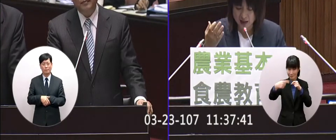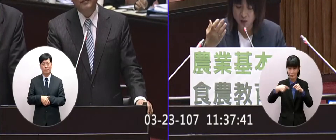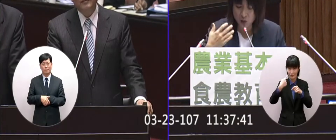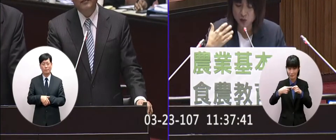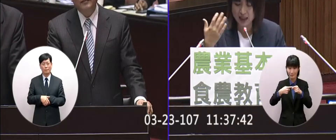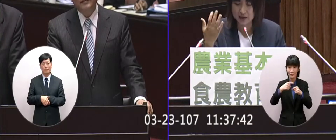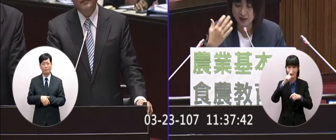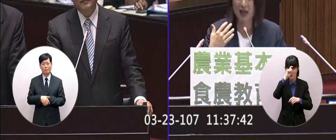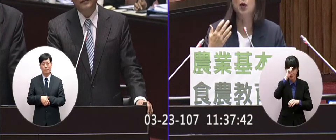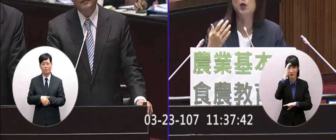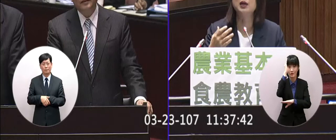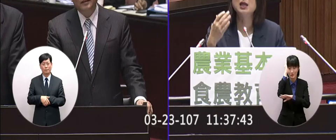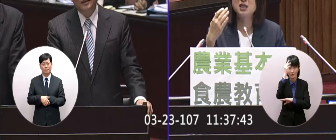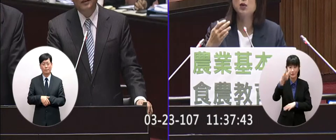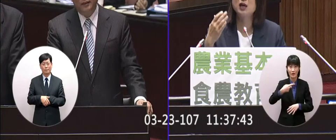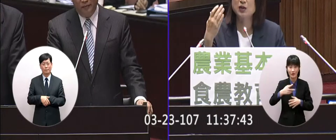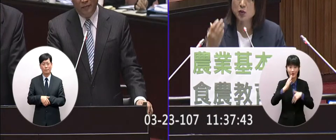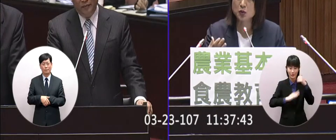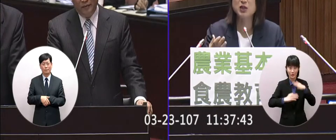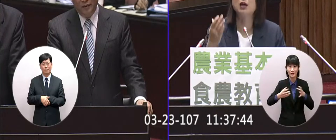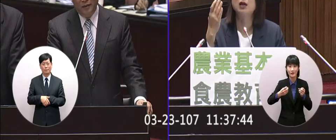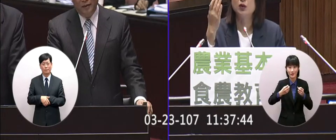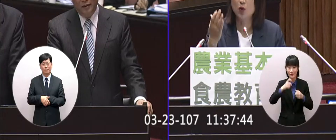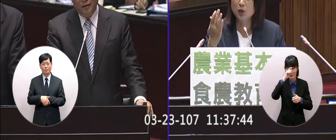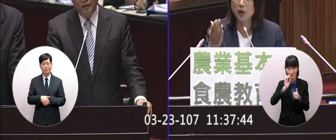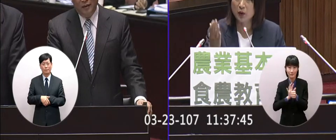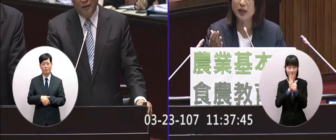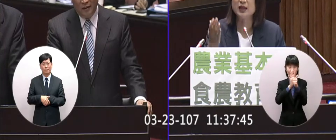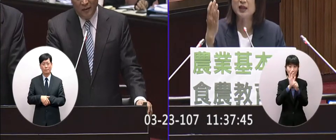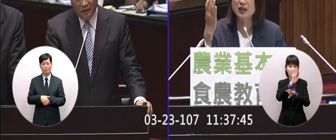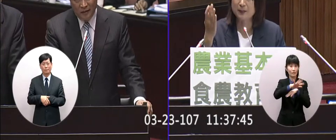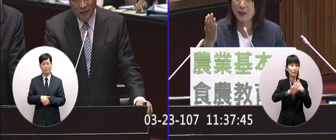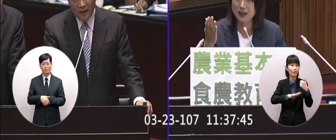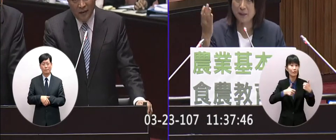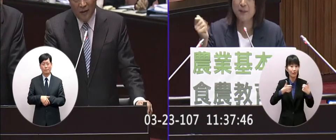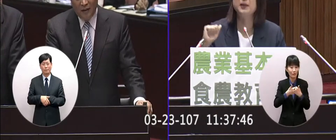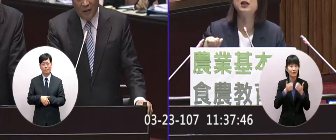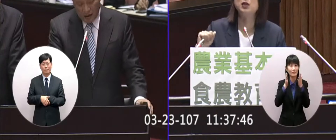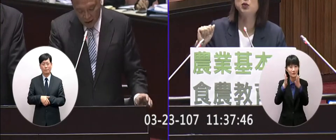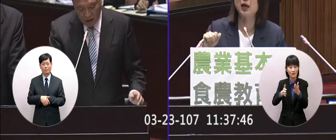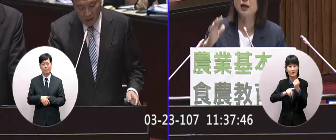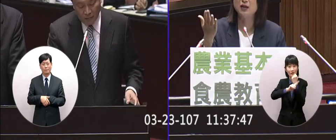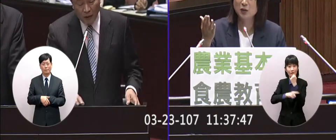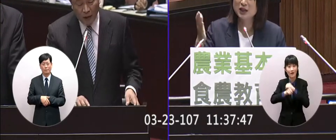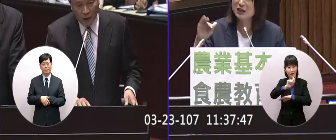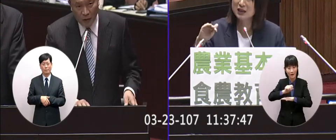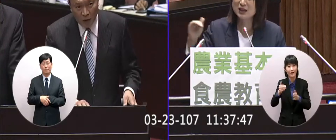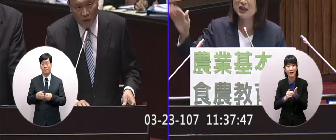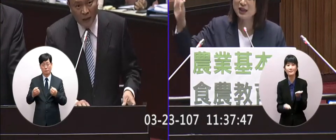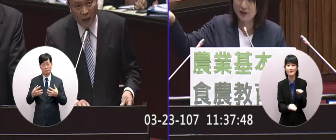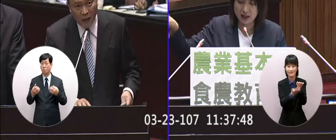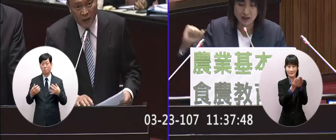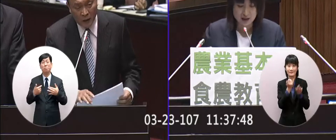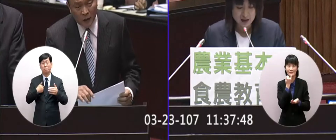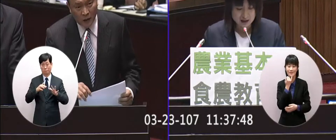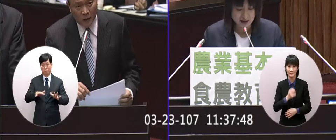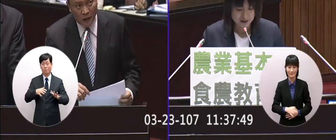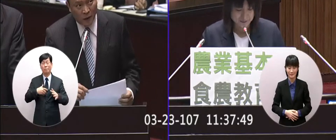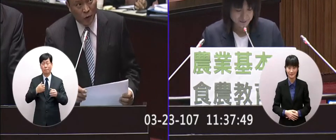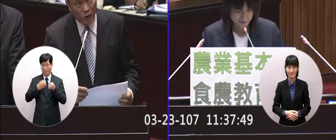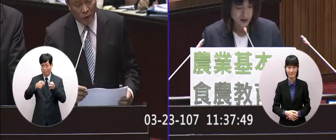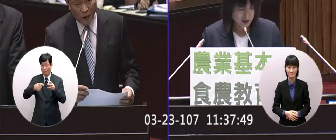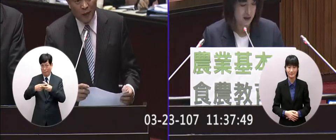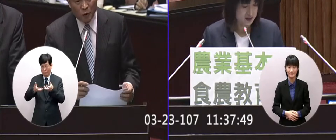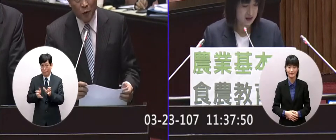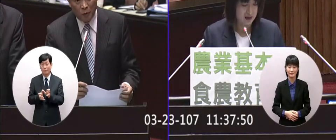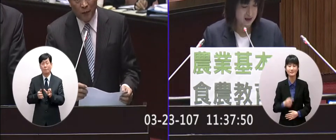来互相的讨论，希望来促成农委会可以把这个版本提出来。 我相信这是一个非常，因为我们现在已经成立这